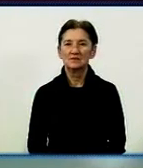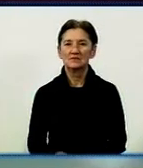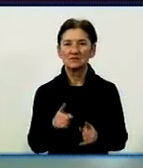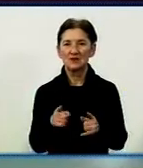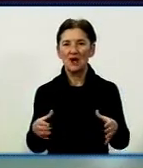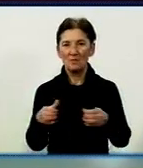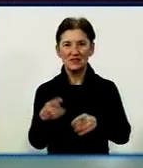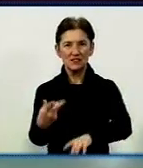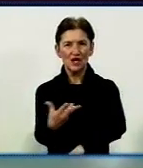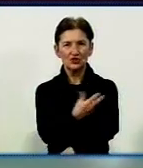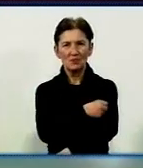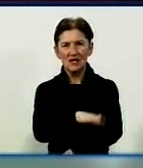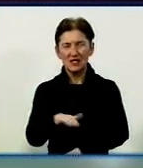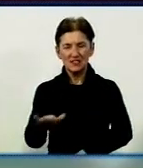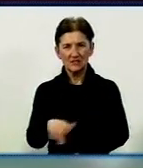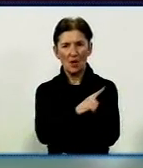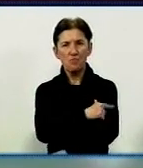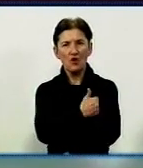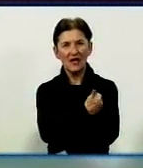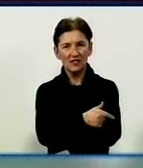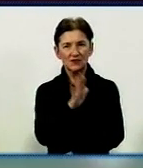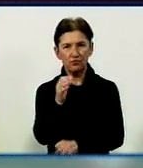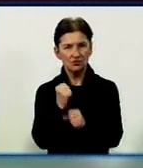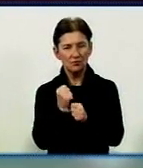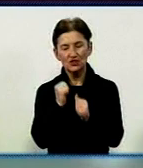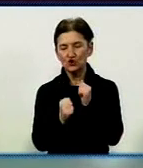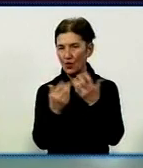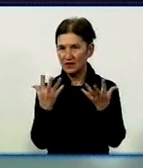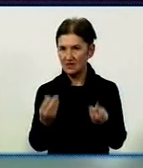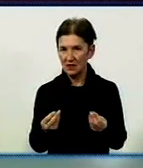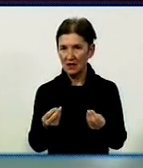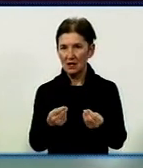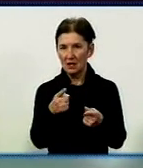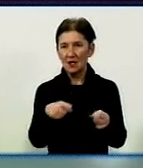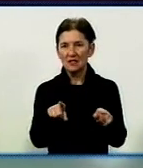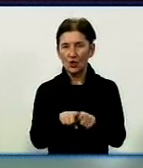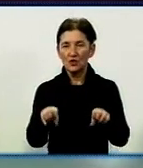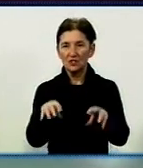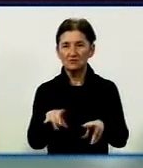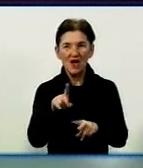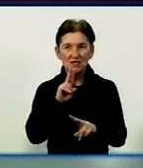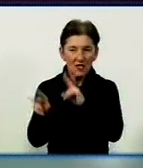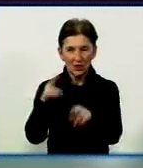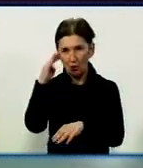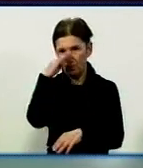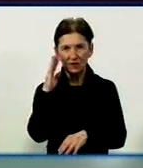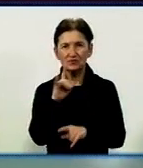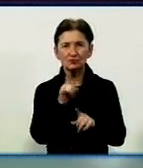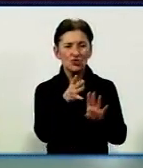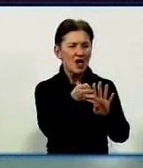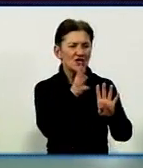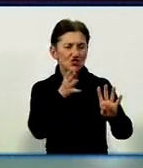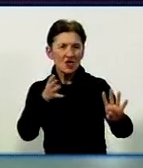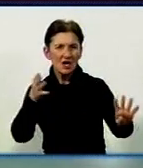Кабінети щеплень в дитячій поліклініці Кропивницького тепер працюватимуть щодня. Передували ухваленню такого рішення скарги батьків. Вони нарікали, що в чергах